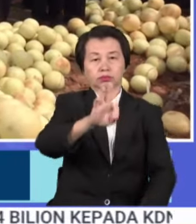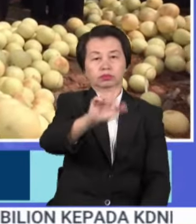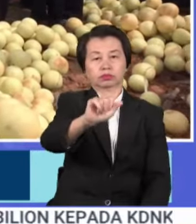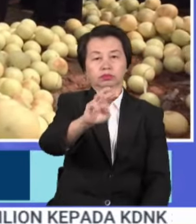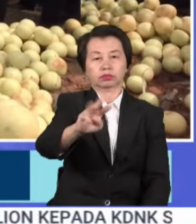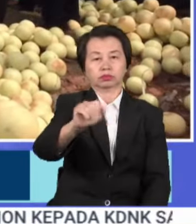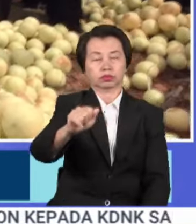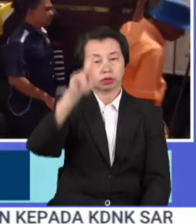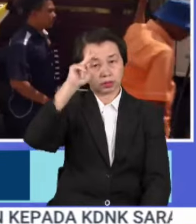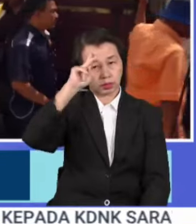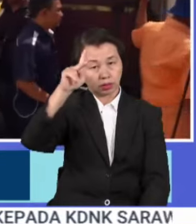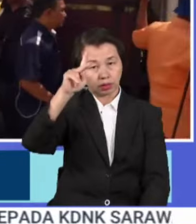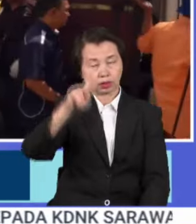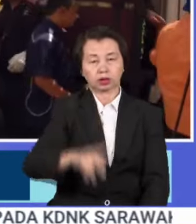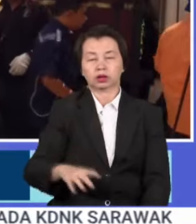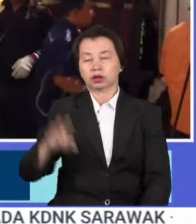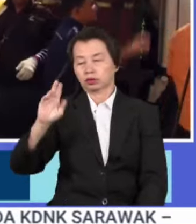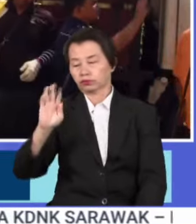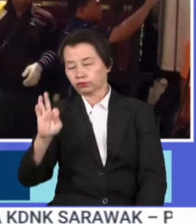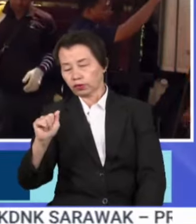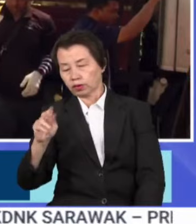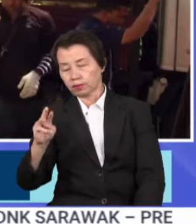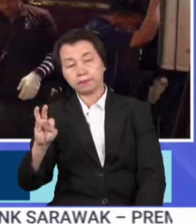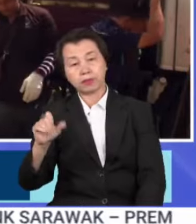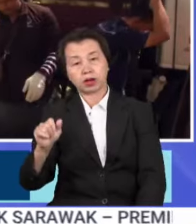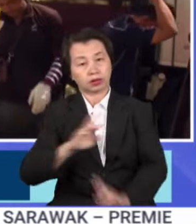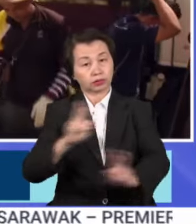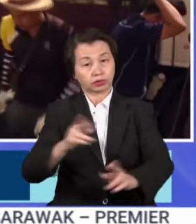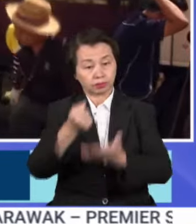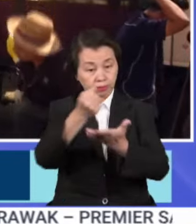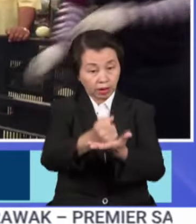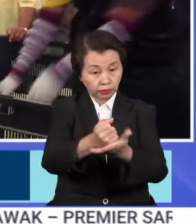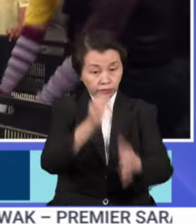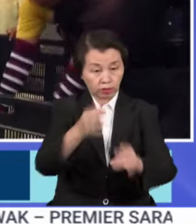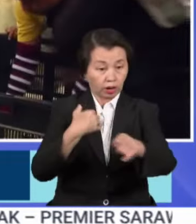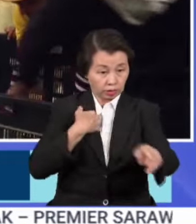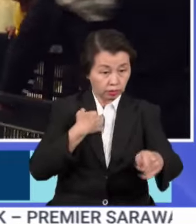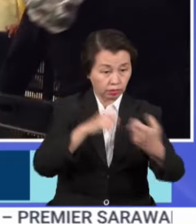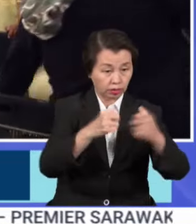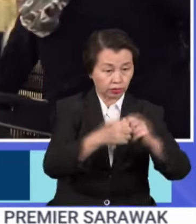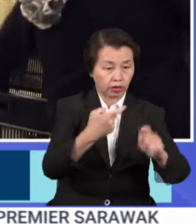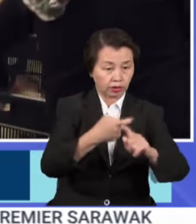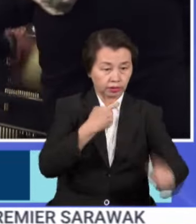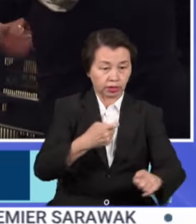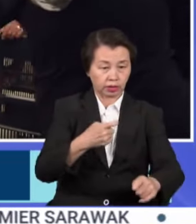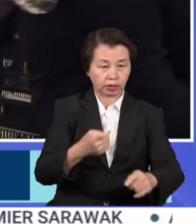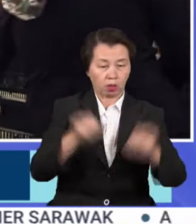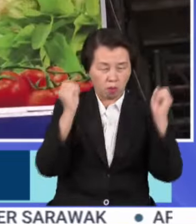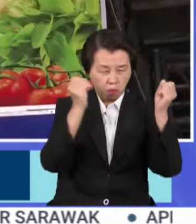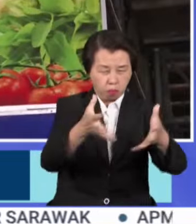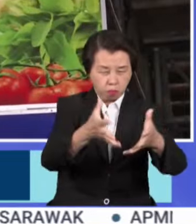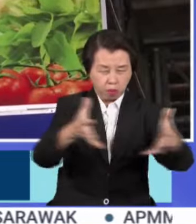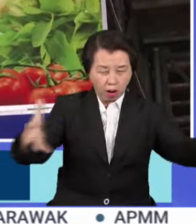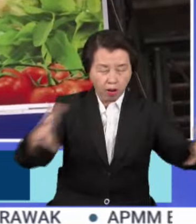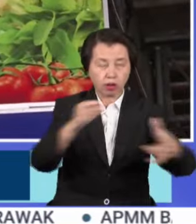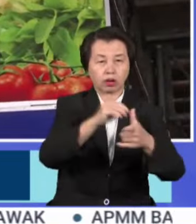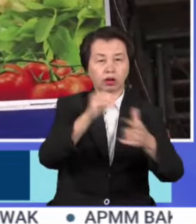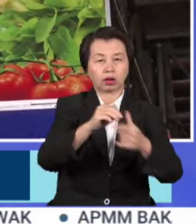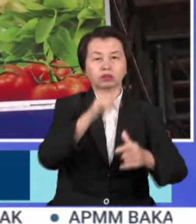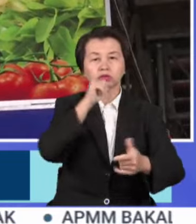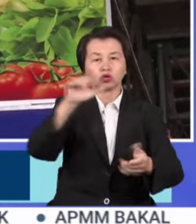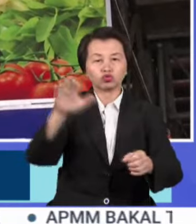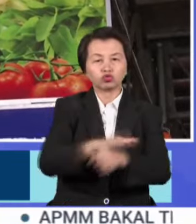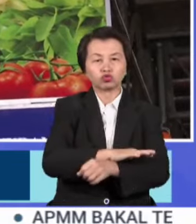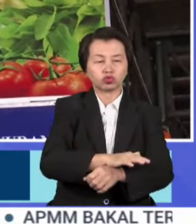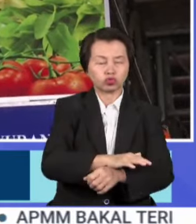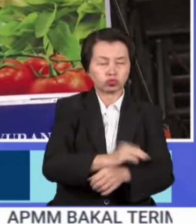Fama Kelantan. Pihak Fama bersedia membantu sekiranya ada yang terkesan dari segi lambakan ataupun kekurangan